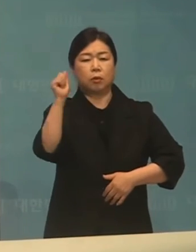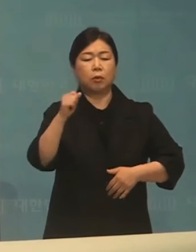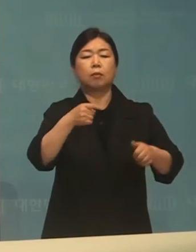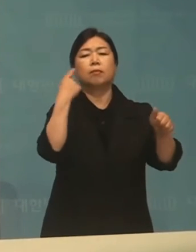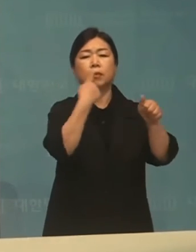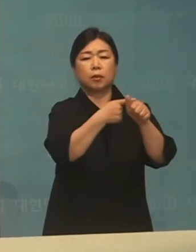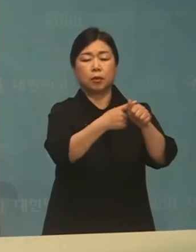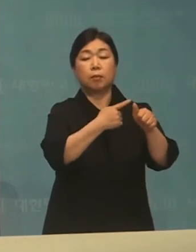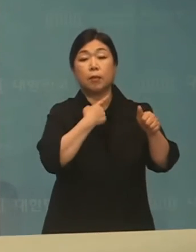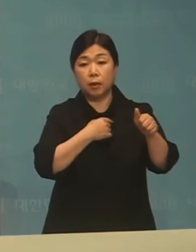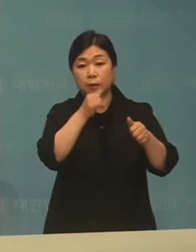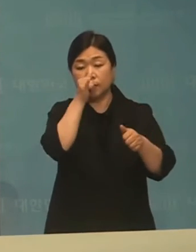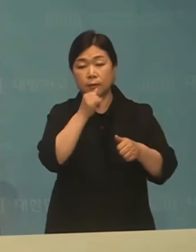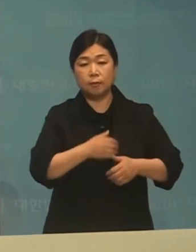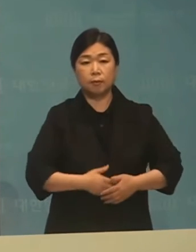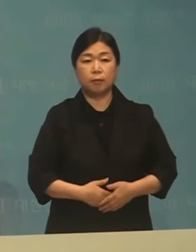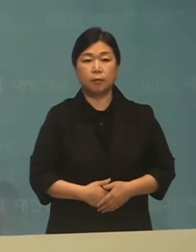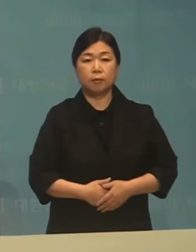비판했습니다.